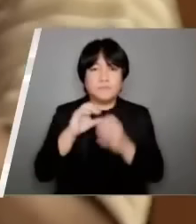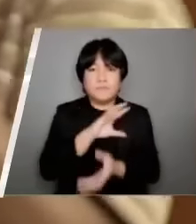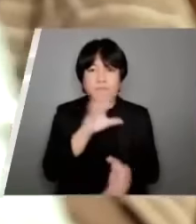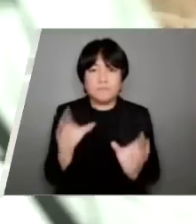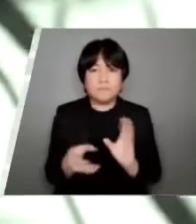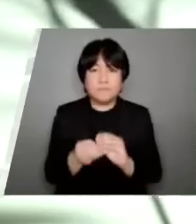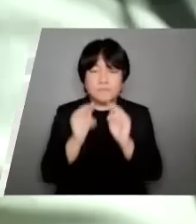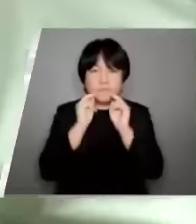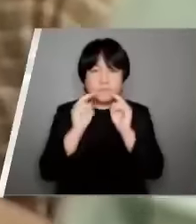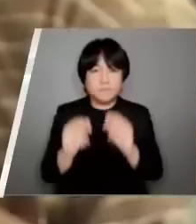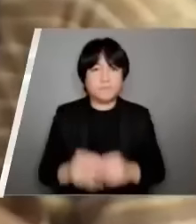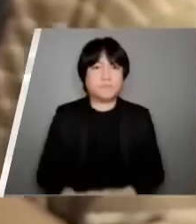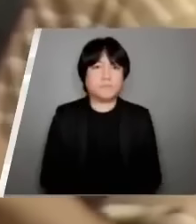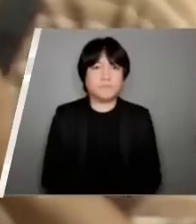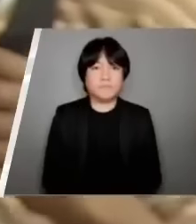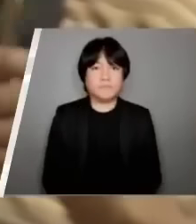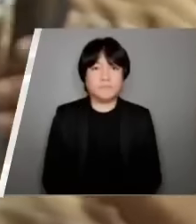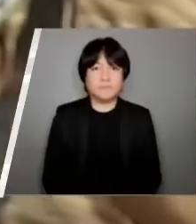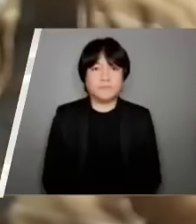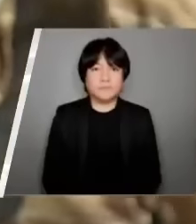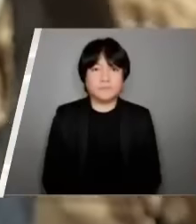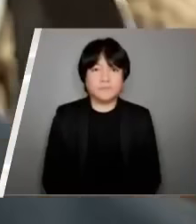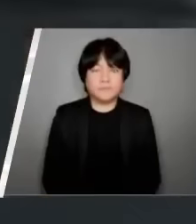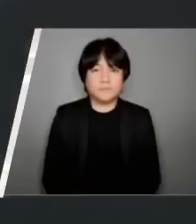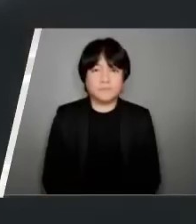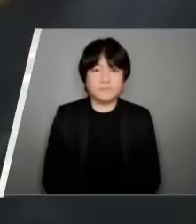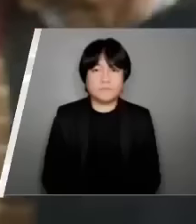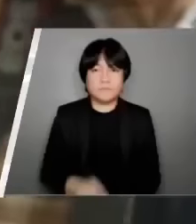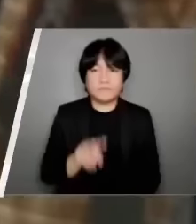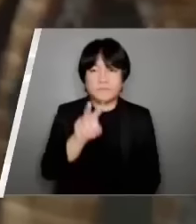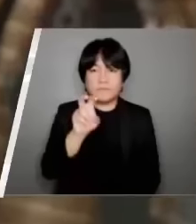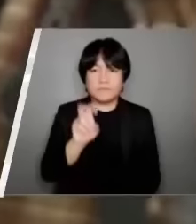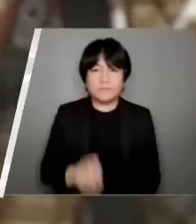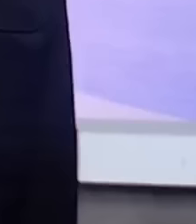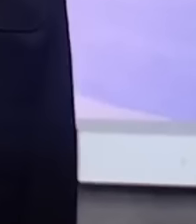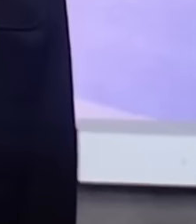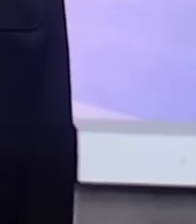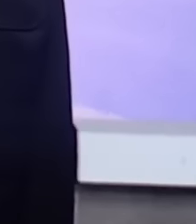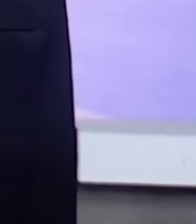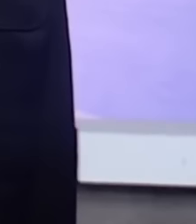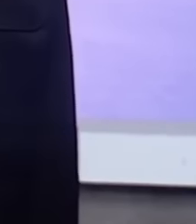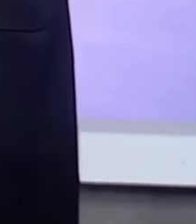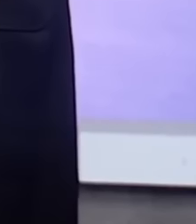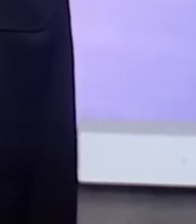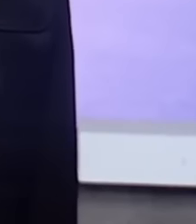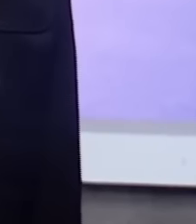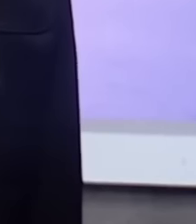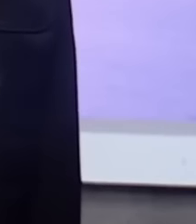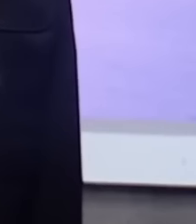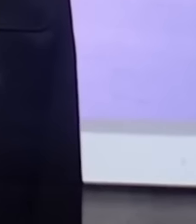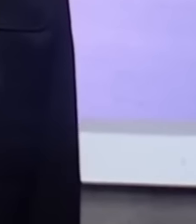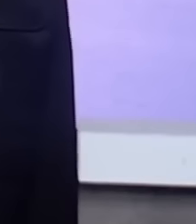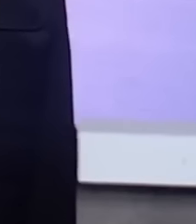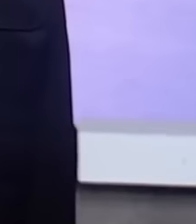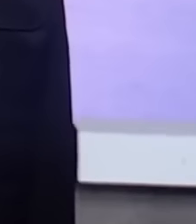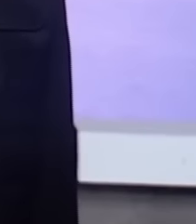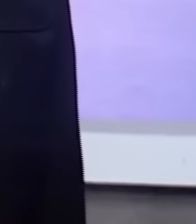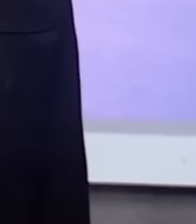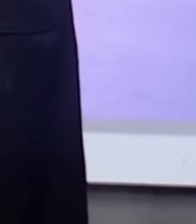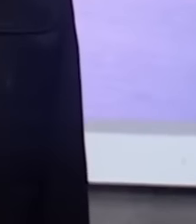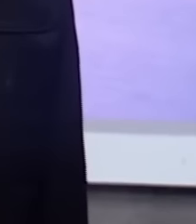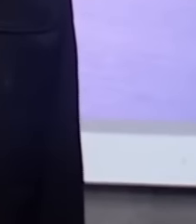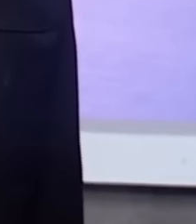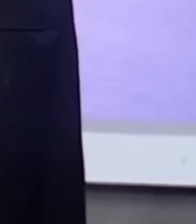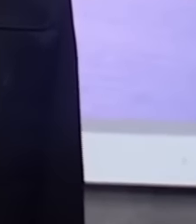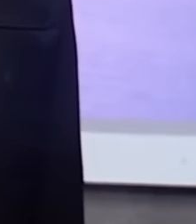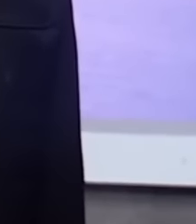News, Marisol Abdurrahman, ang inyong saksi. Mga kapuso, sama-sama tayong maging